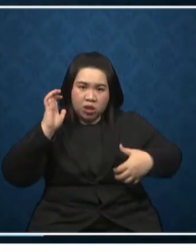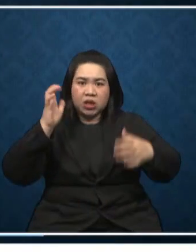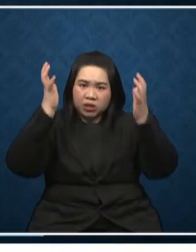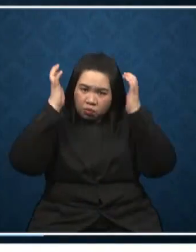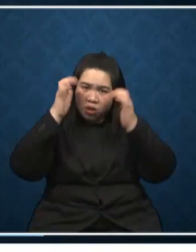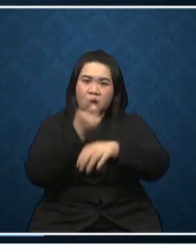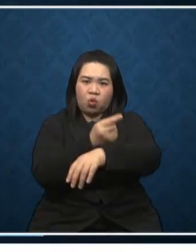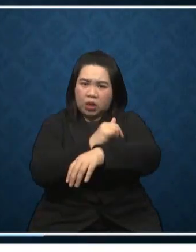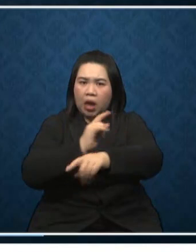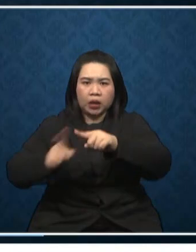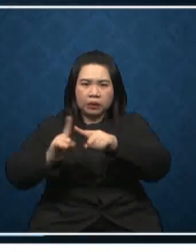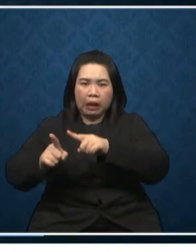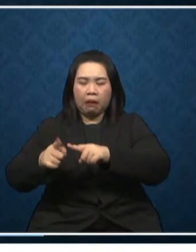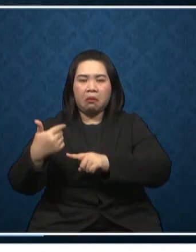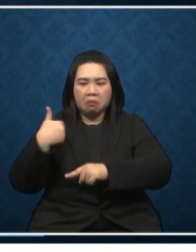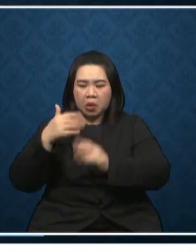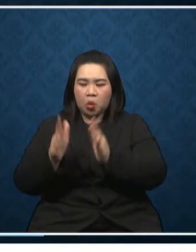อยู่ที่นี่ adalah